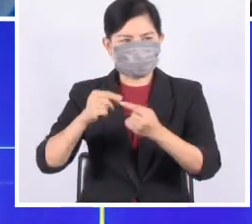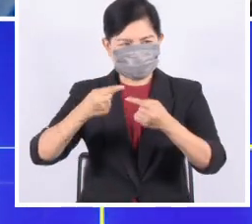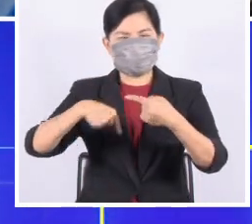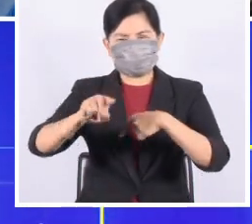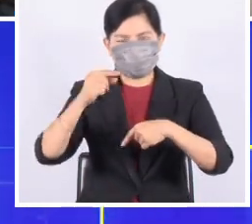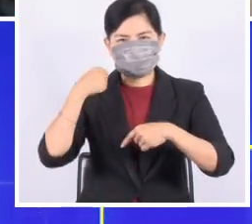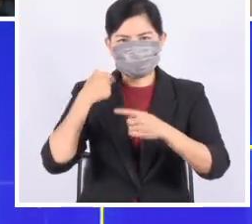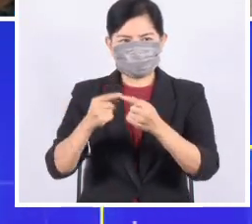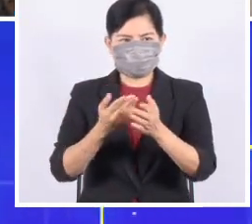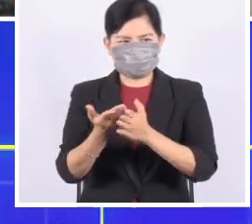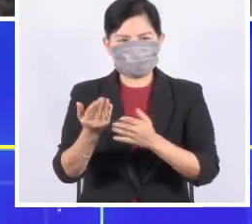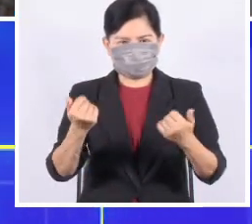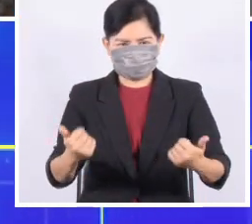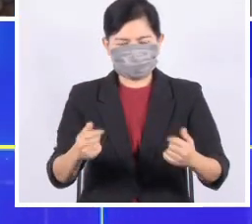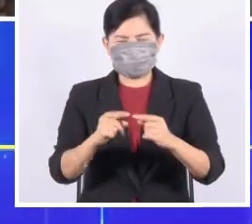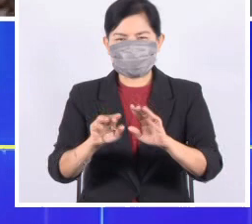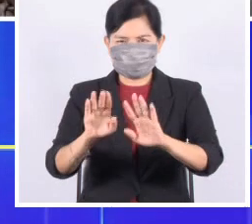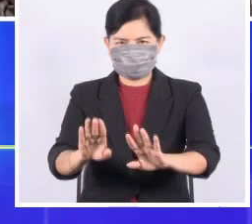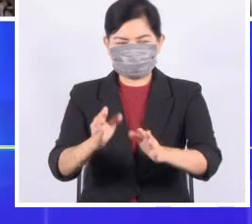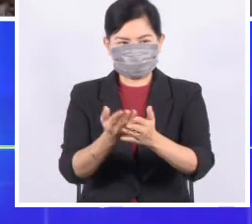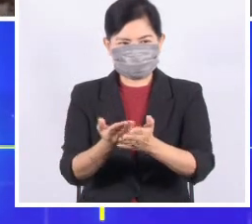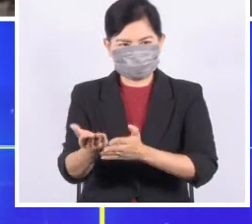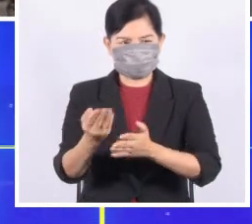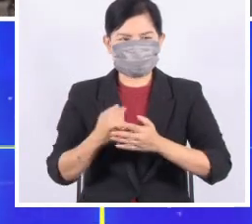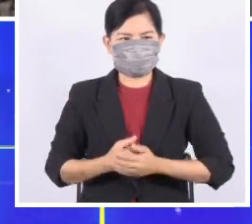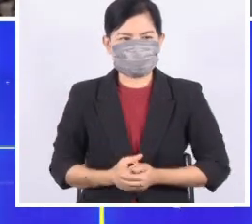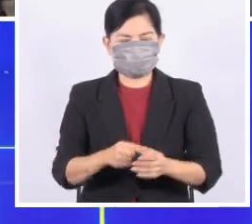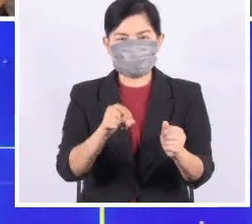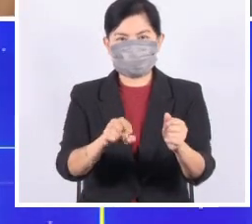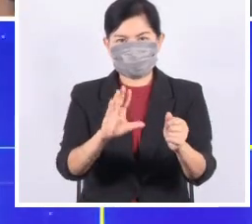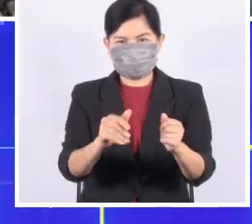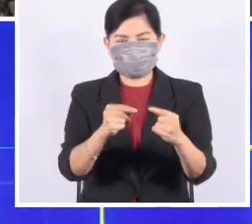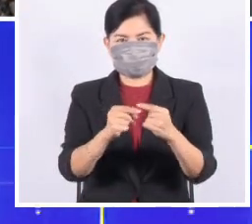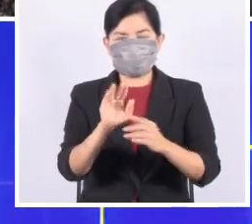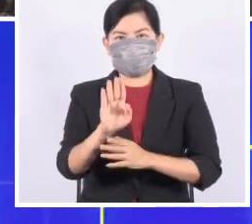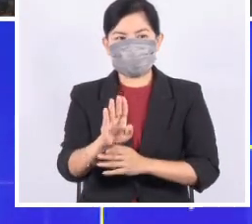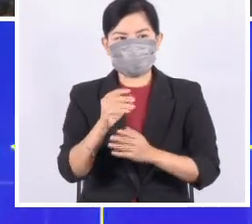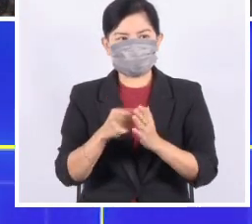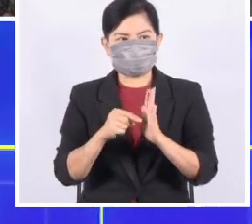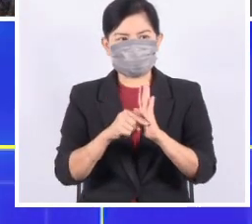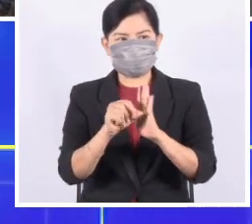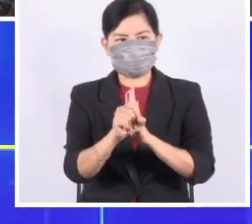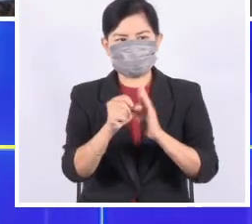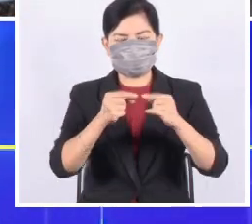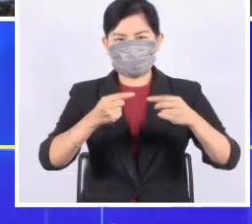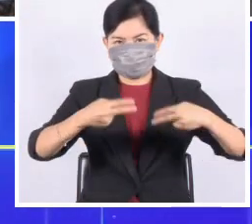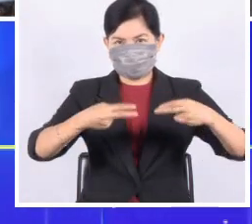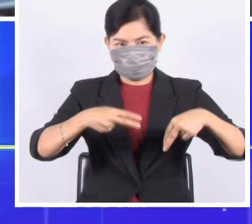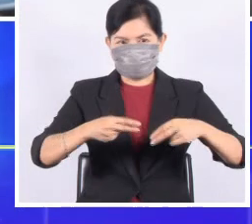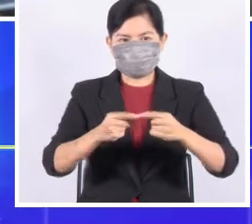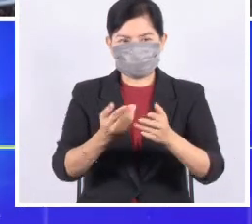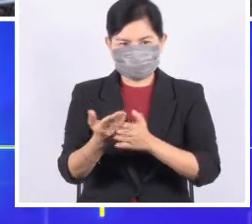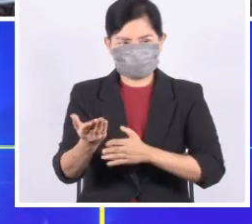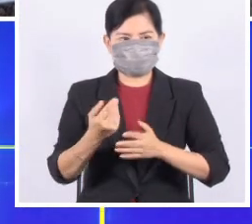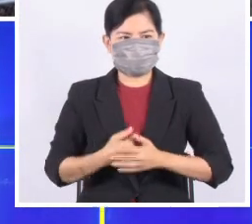นะ แมนดอนเมืองไปซื้อวันนี ้ฝากไปหน่อยนะคะที่ตำบลลาดใหญ่อำเภอเมืองสมุทรสงครามนะคะขอสักสามสี่ถ้วย ไม่ไกลไม่ไกลไม่ไกล แต่แมนคงต้